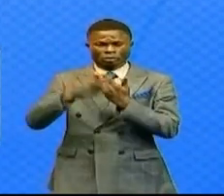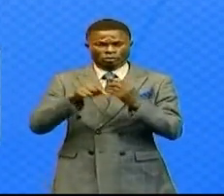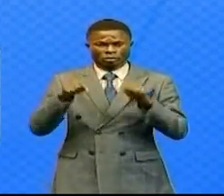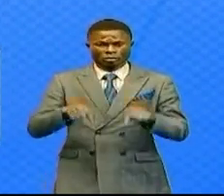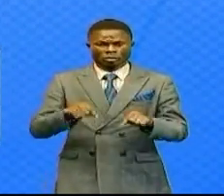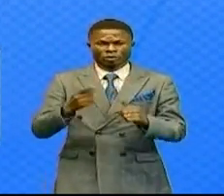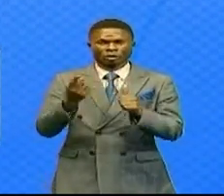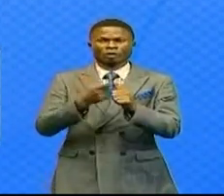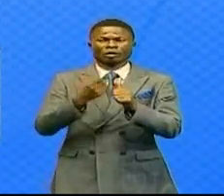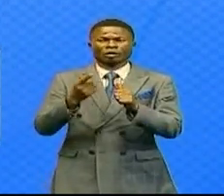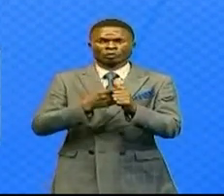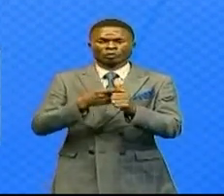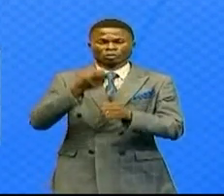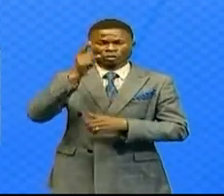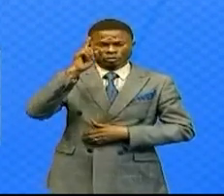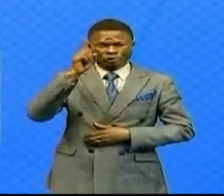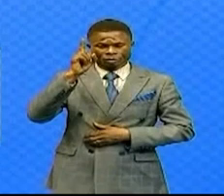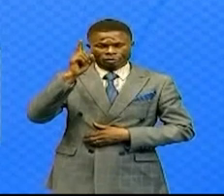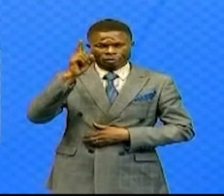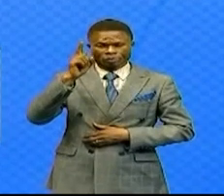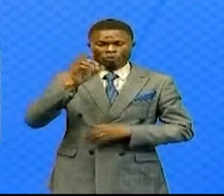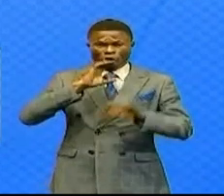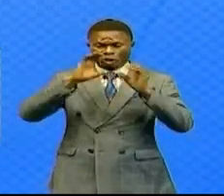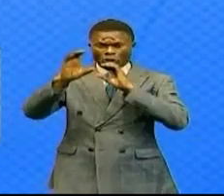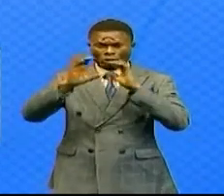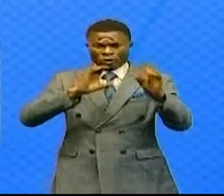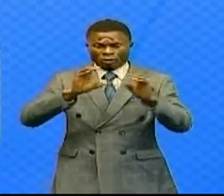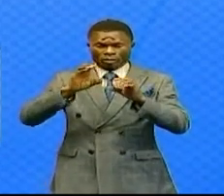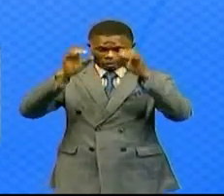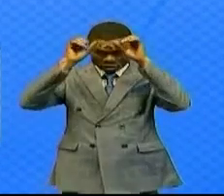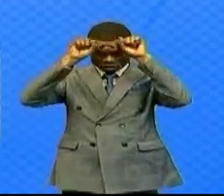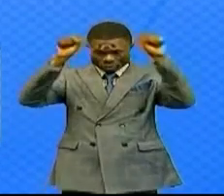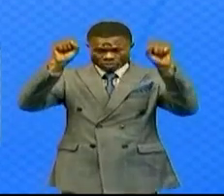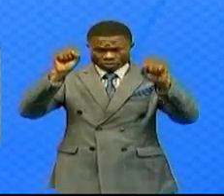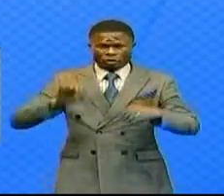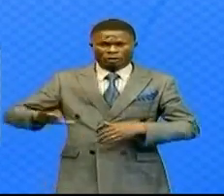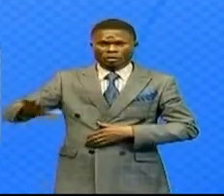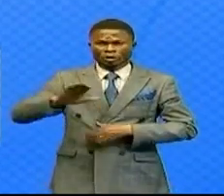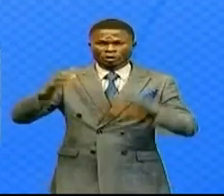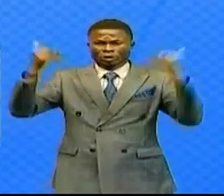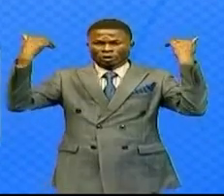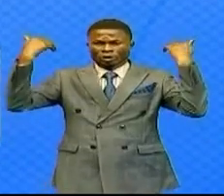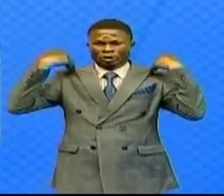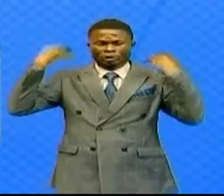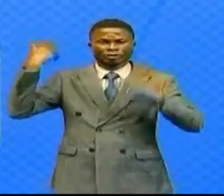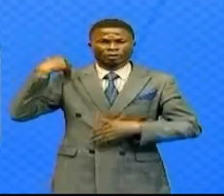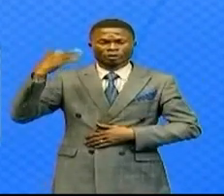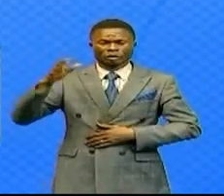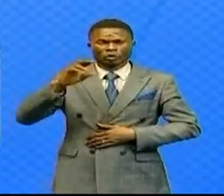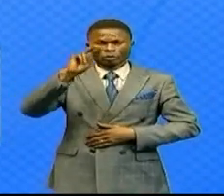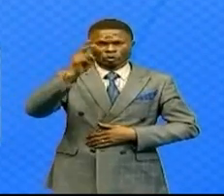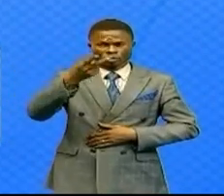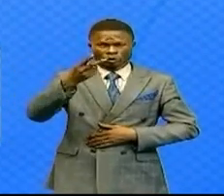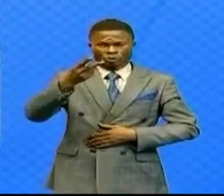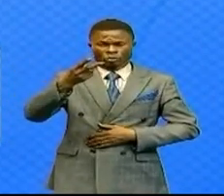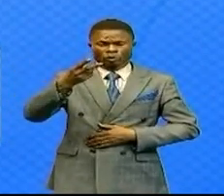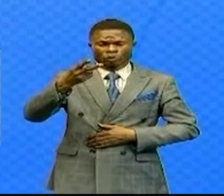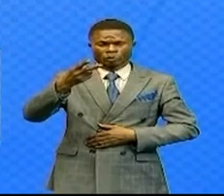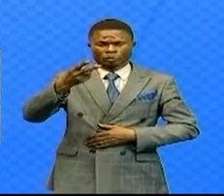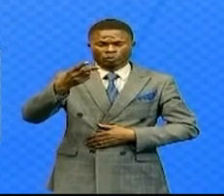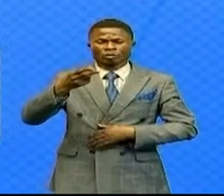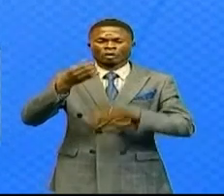à savoir 1. Communication du président de la République, chef de l'État. 2.